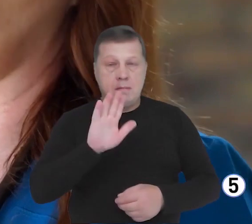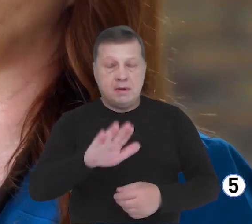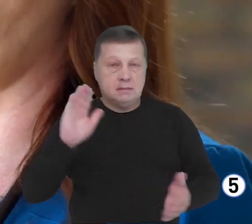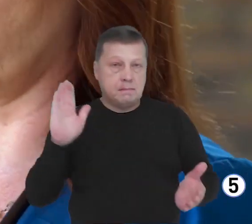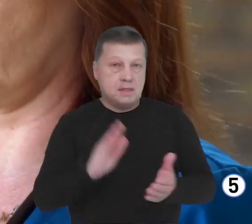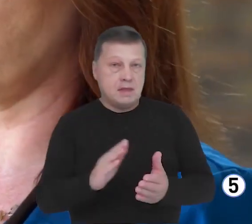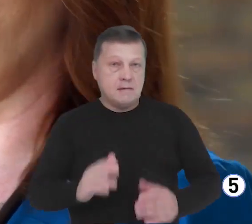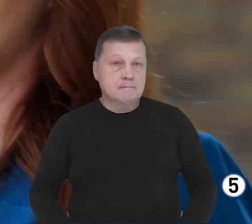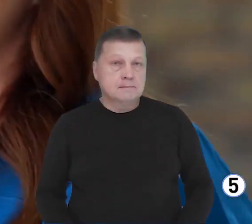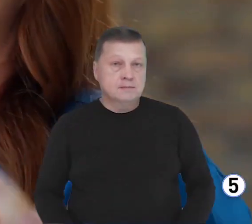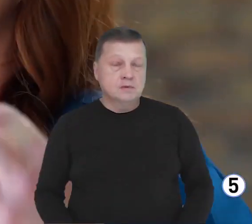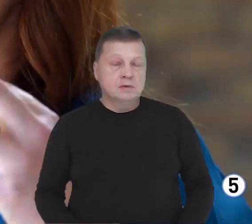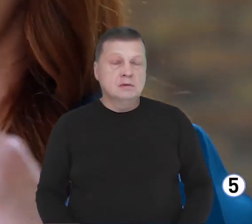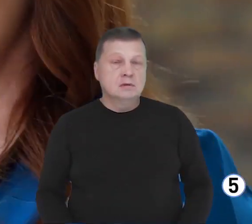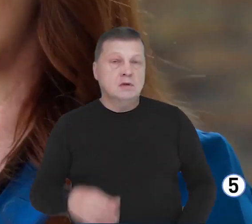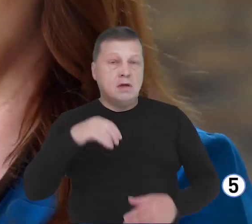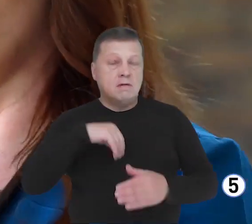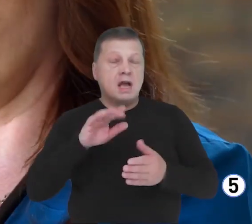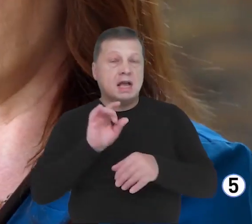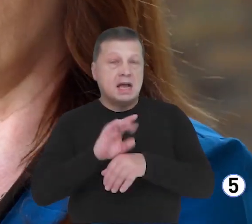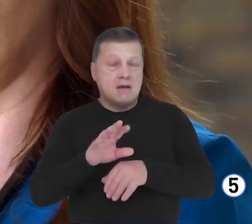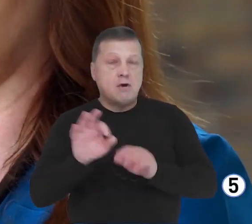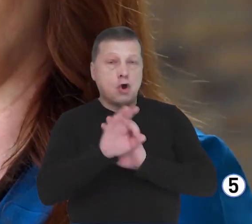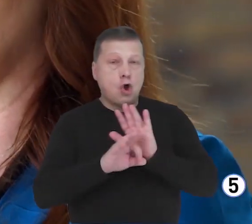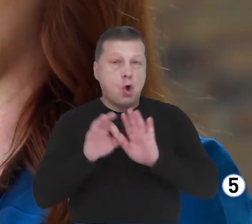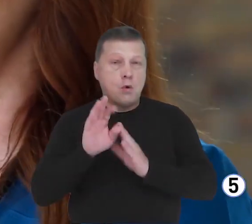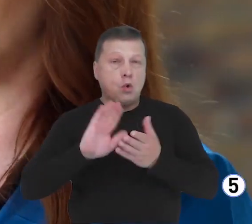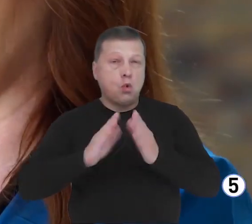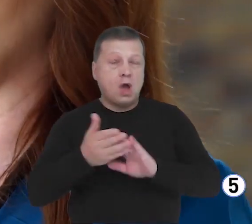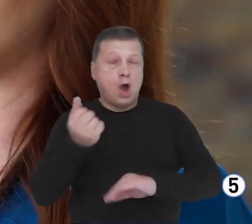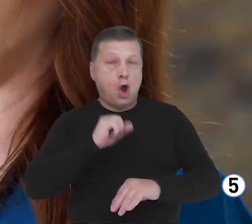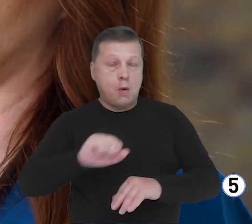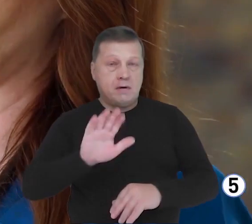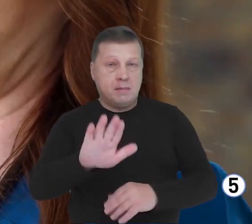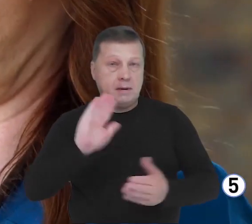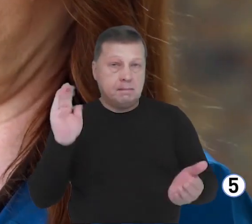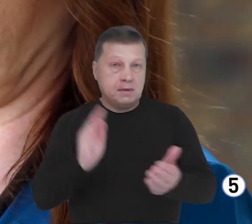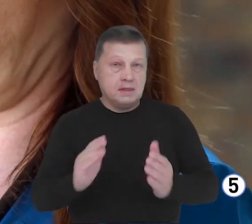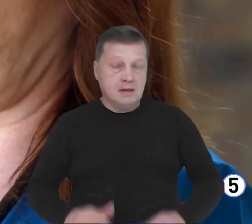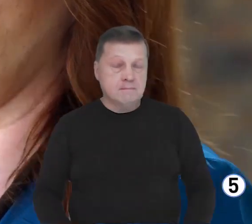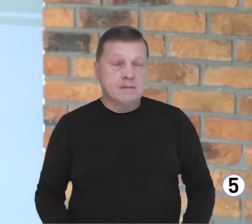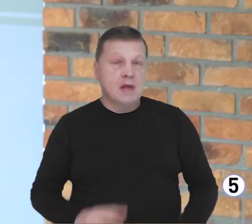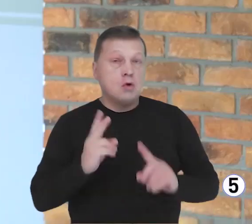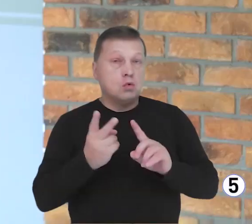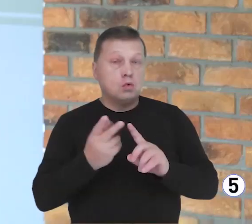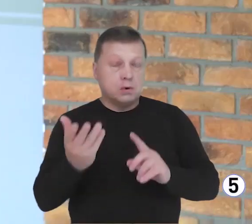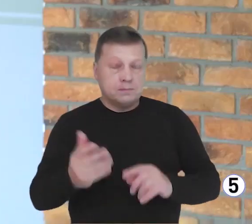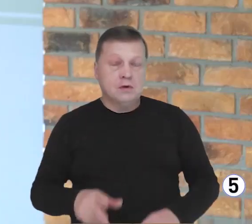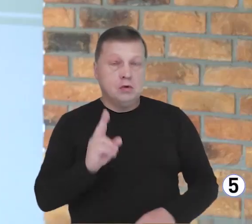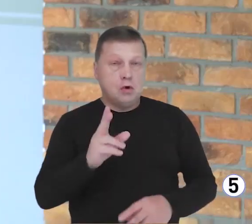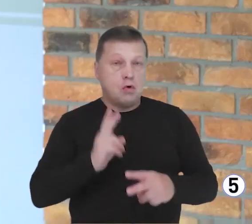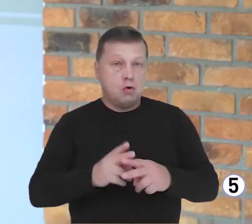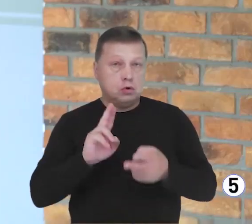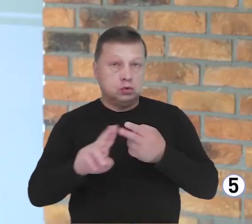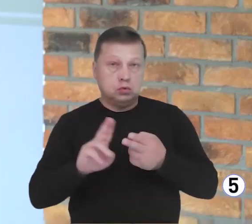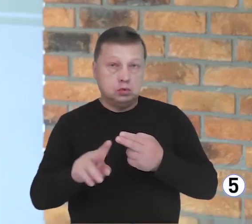mniejszą odporność. Mają mniej krążących we krwi komórek układu odpornościowego. Po drugie, osoby